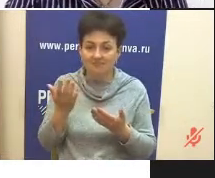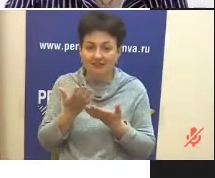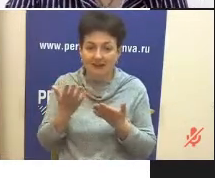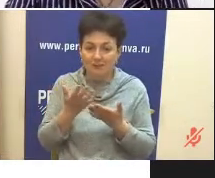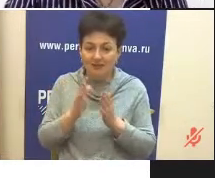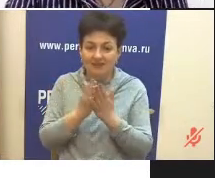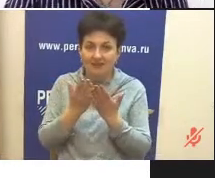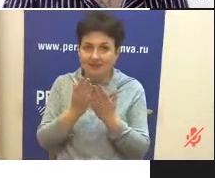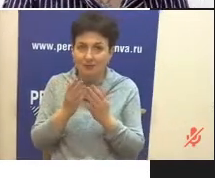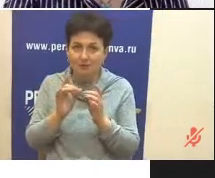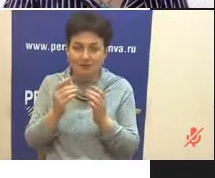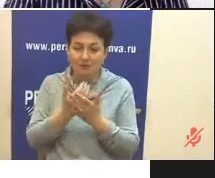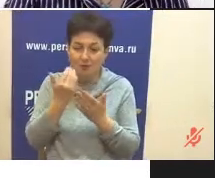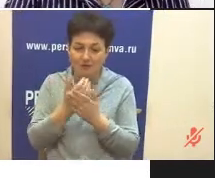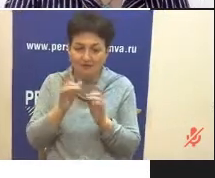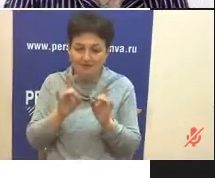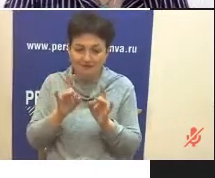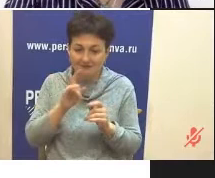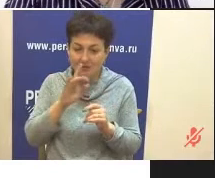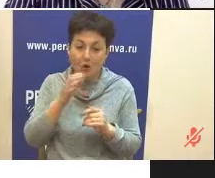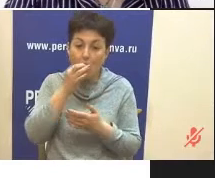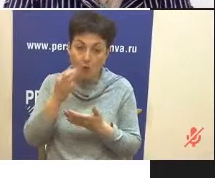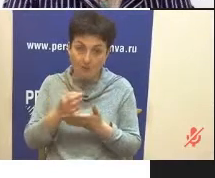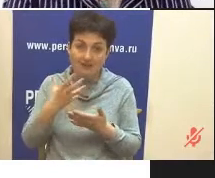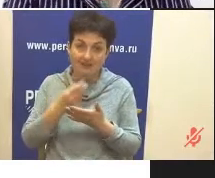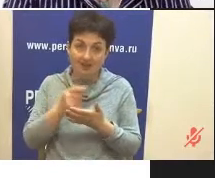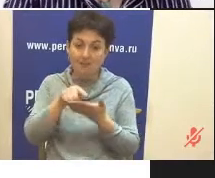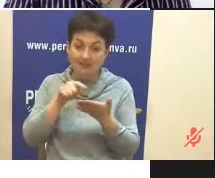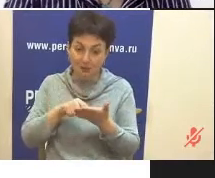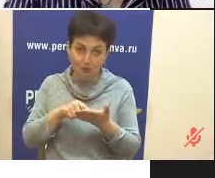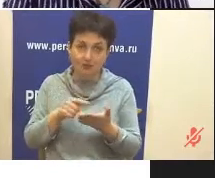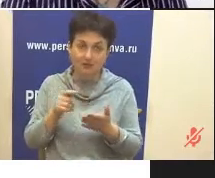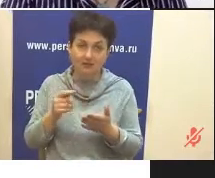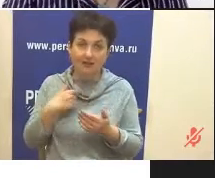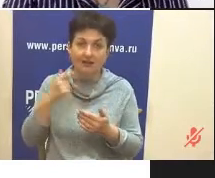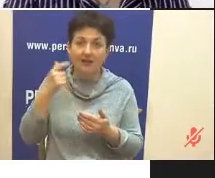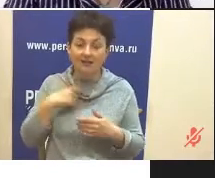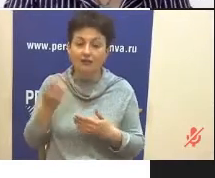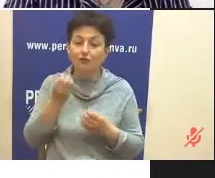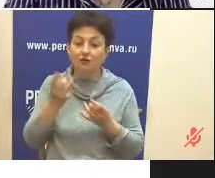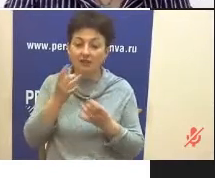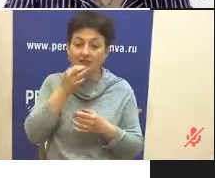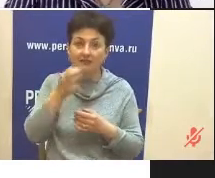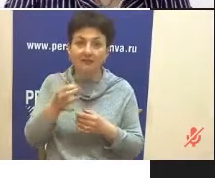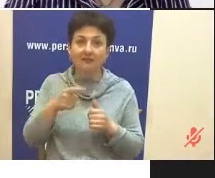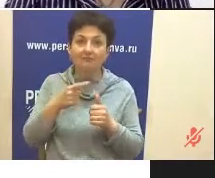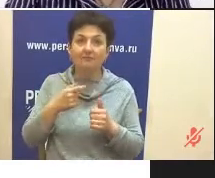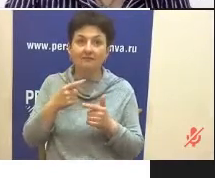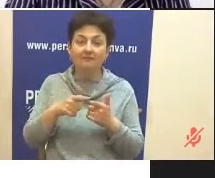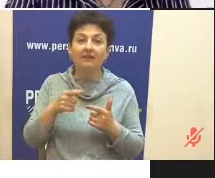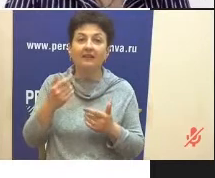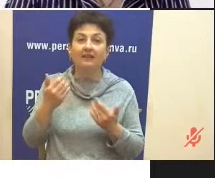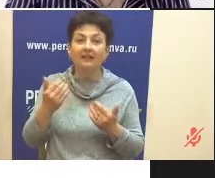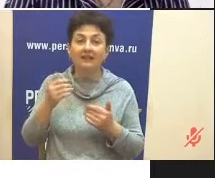не начитаю, но опытом своим поделюсь, безусловно. Представлюсь еще раз. Чтобы было понятно, на слайде имени